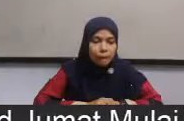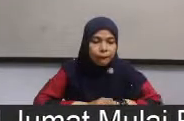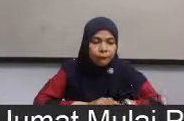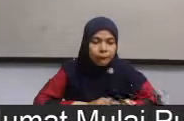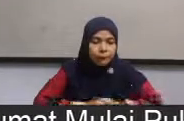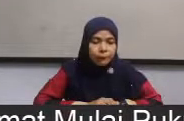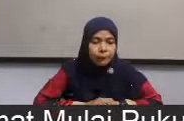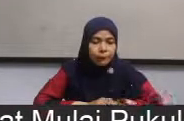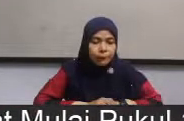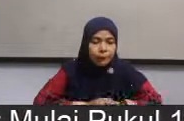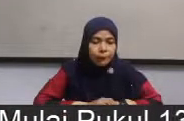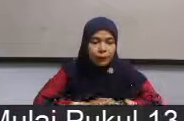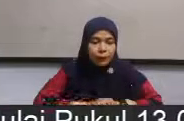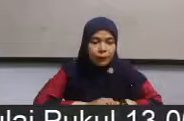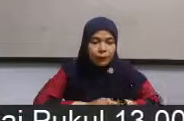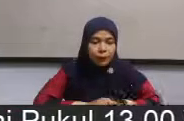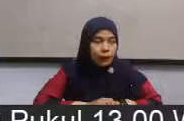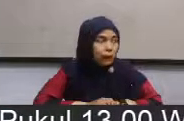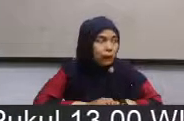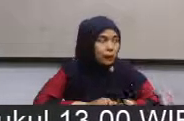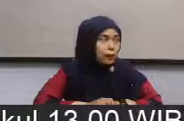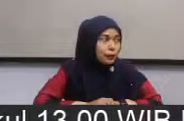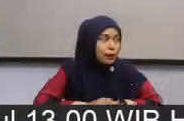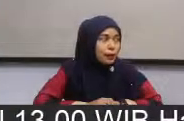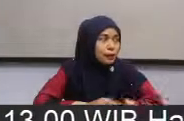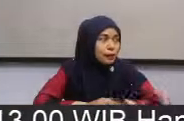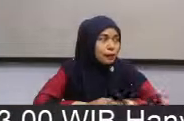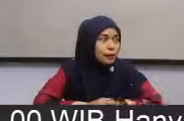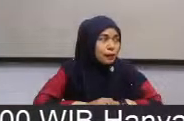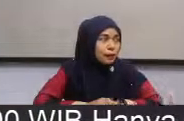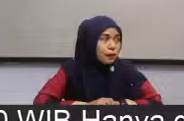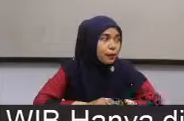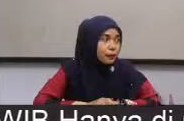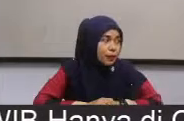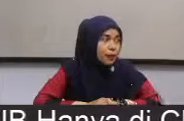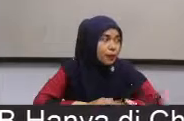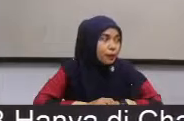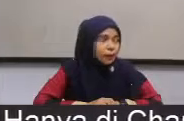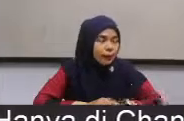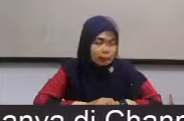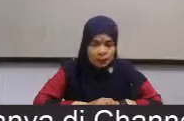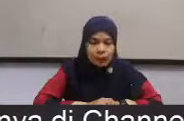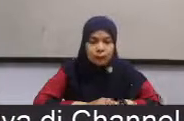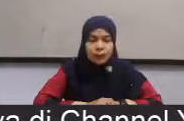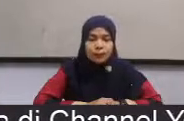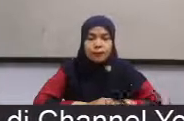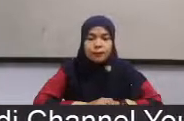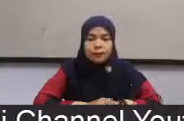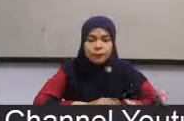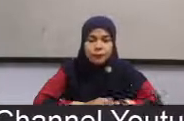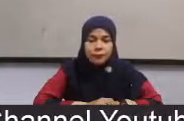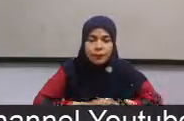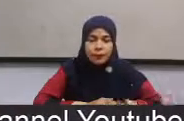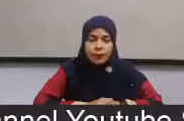ya Hai yang disini juga absensi seperti biasa ya Oke